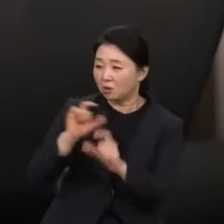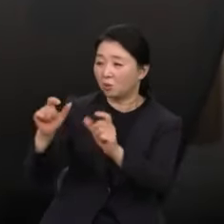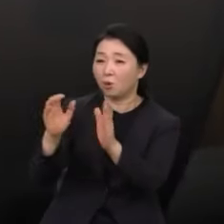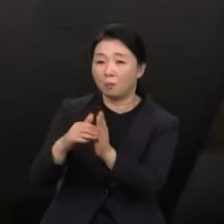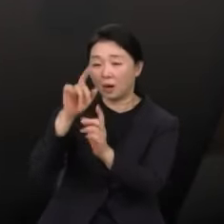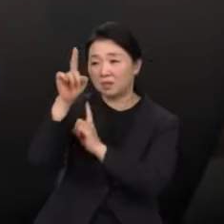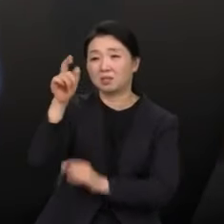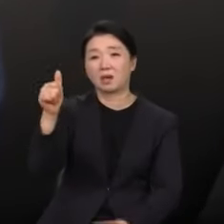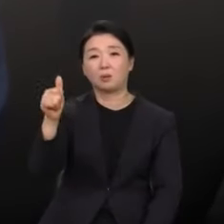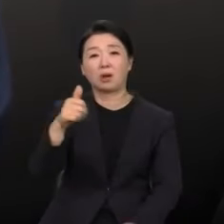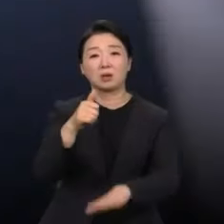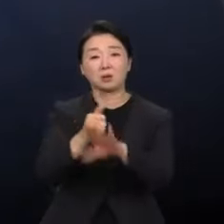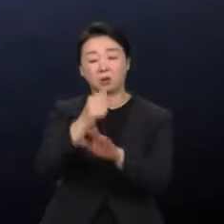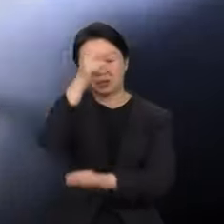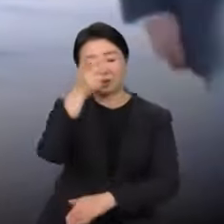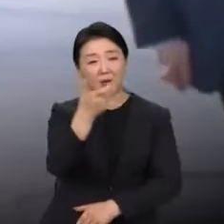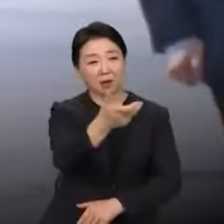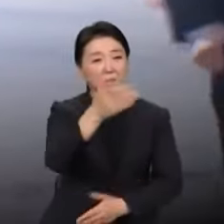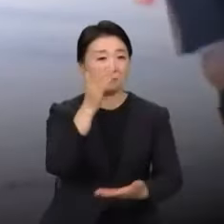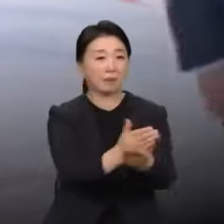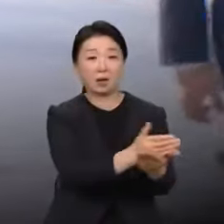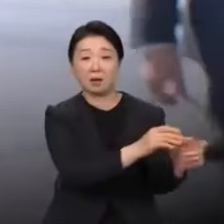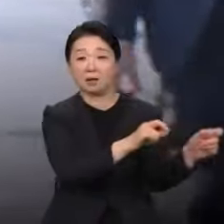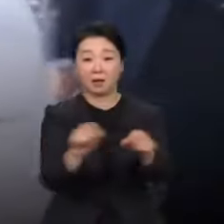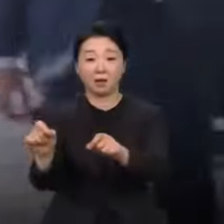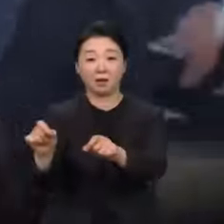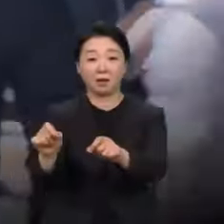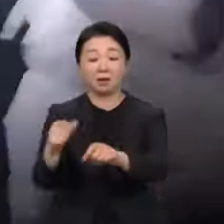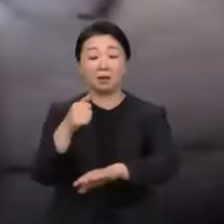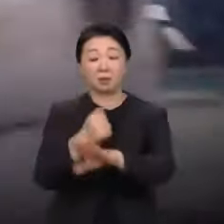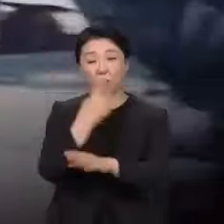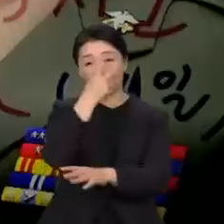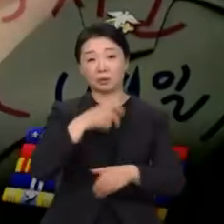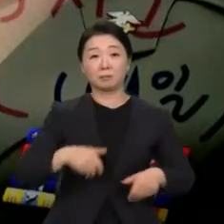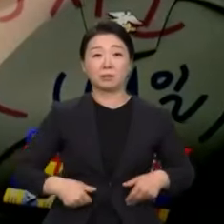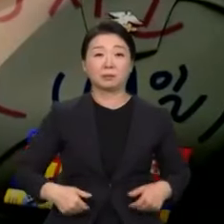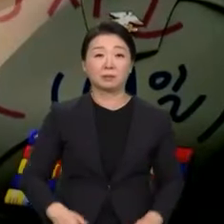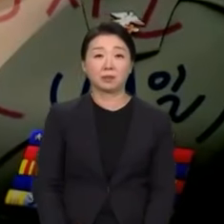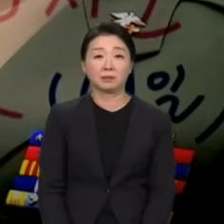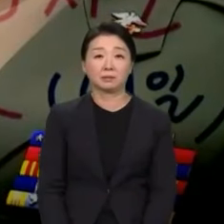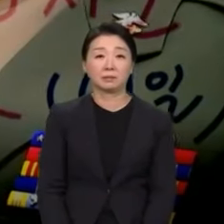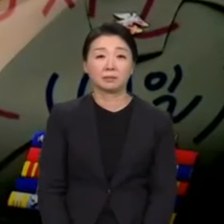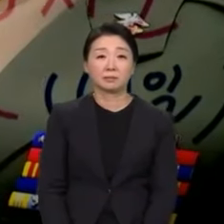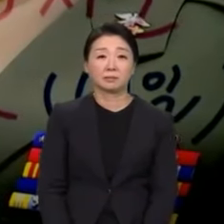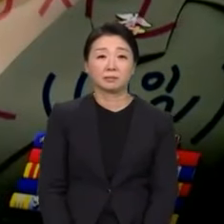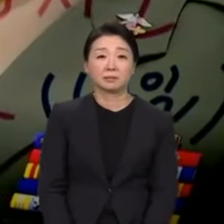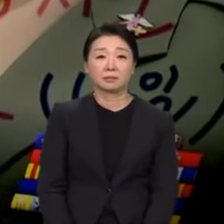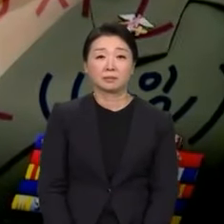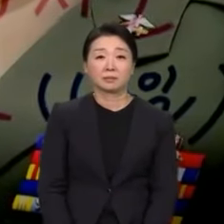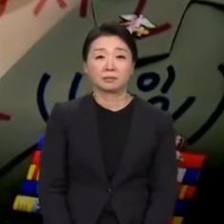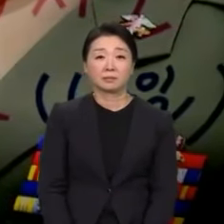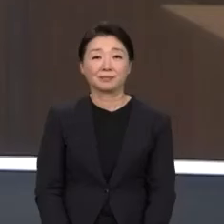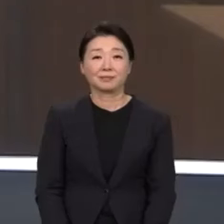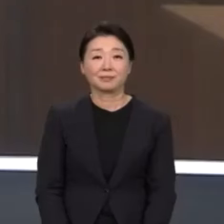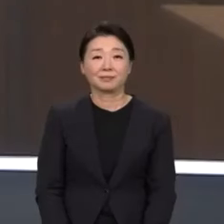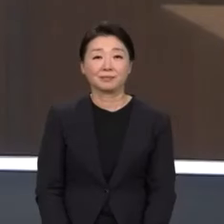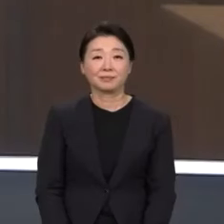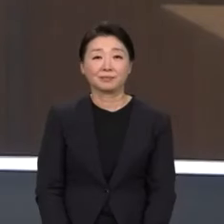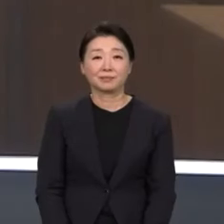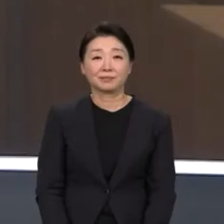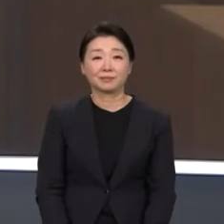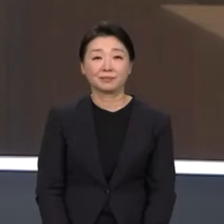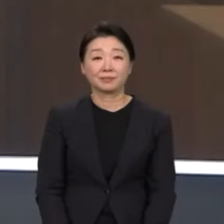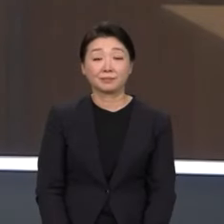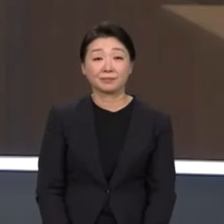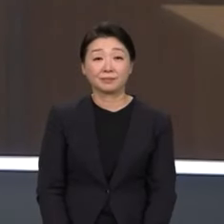장관이 결국 사건 이첩을 중단시킨 배경에 수사가 필요한 대목입니다. JTBC 유선입니다. 네,